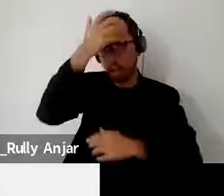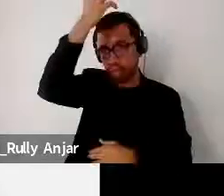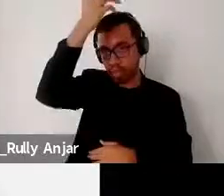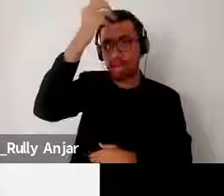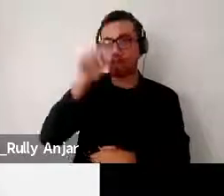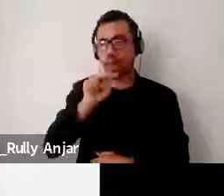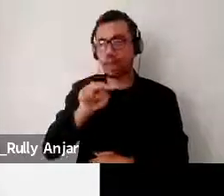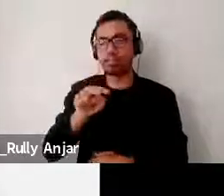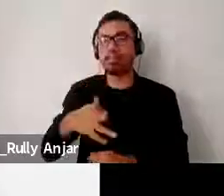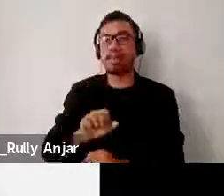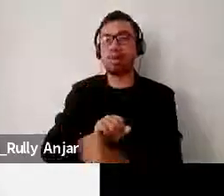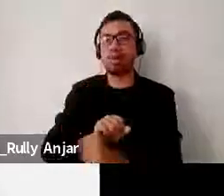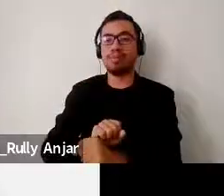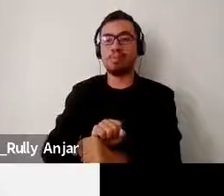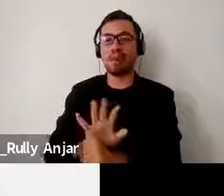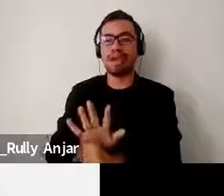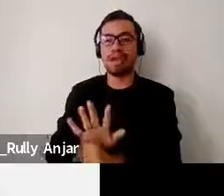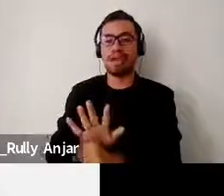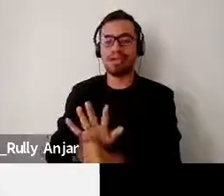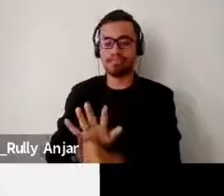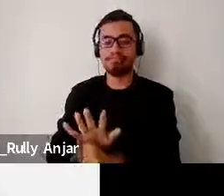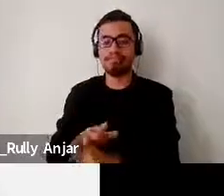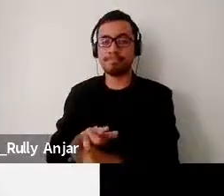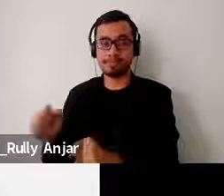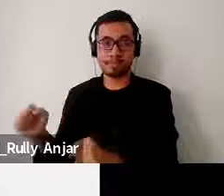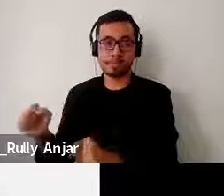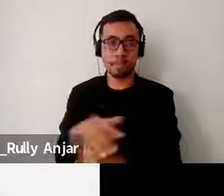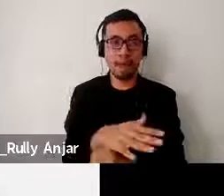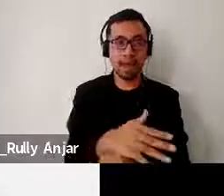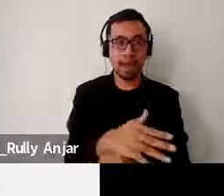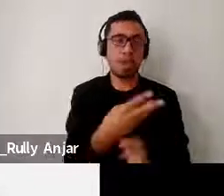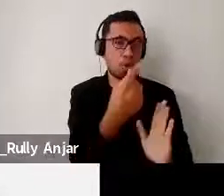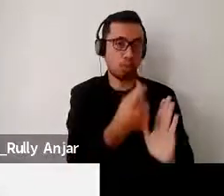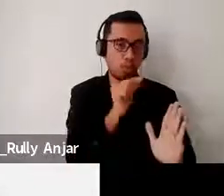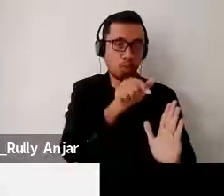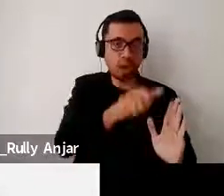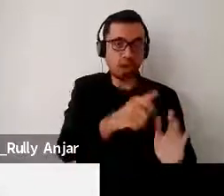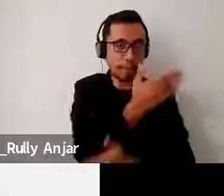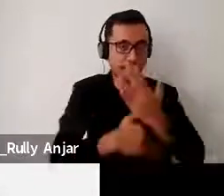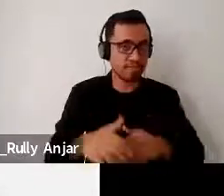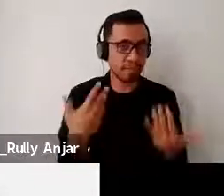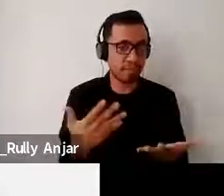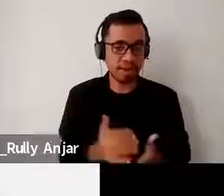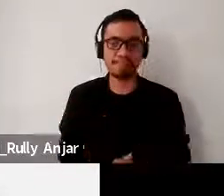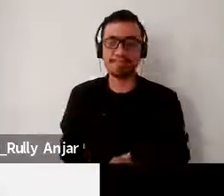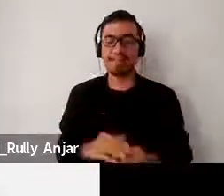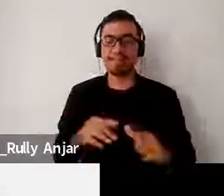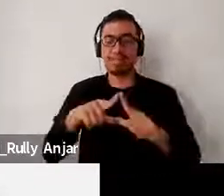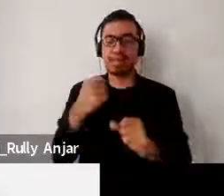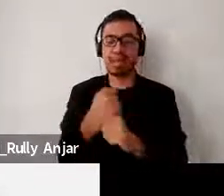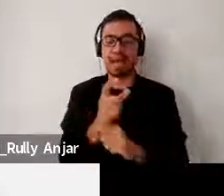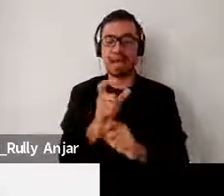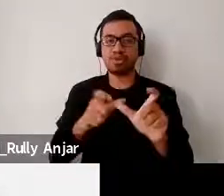di Indonesia. Tadi hampir mirip dengan yang disampaikan Pak Agus, bahwa memang ada mengalami